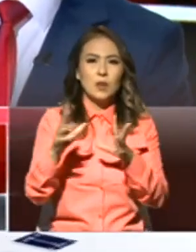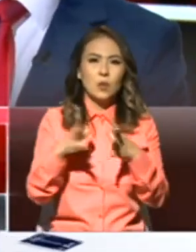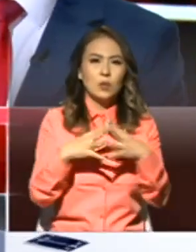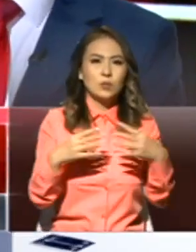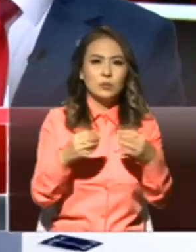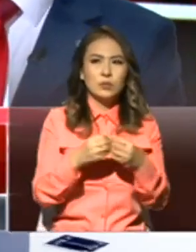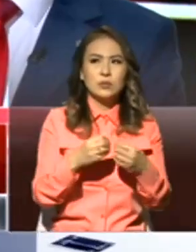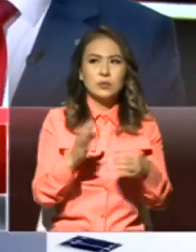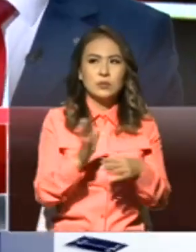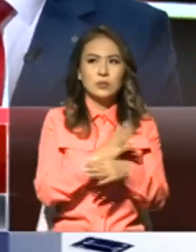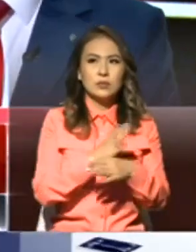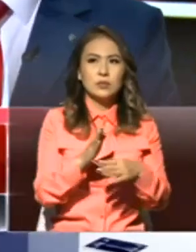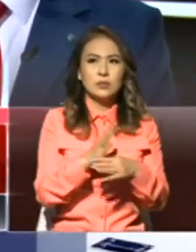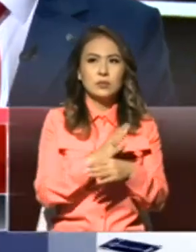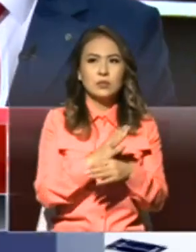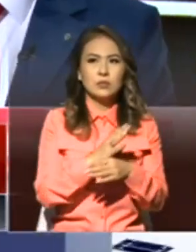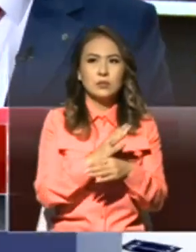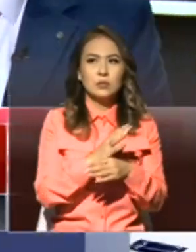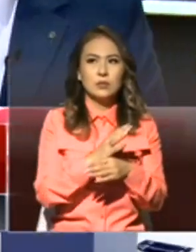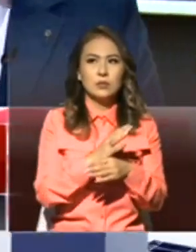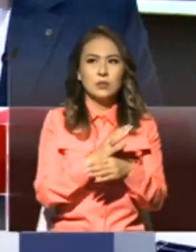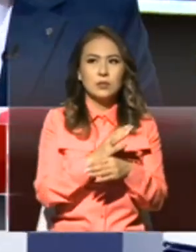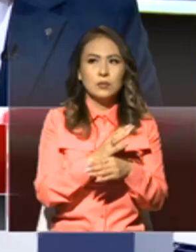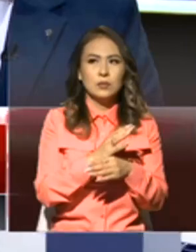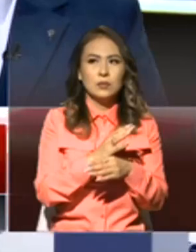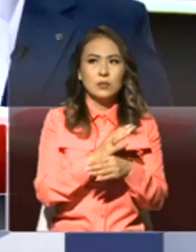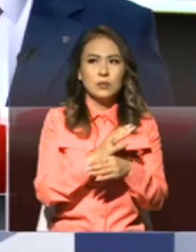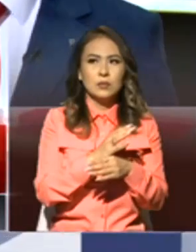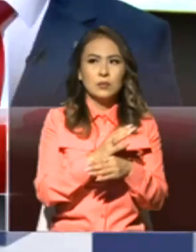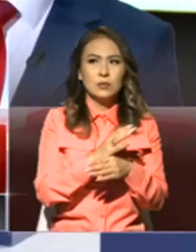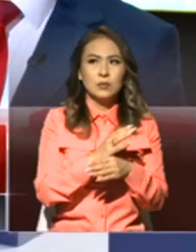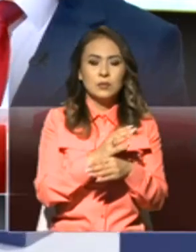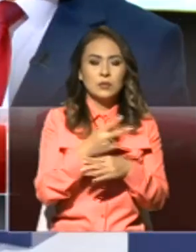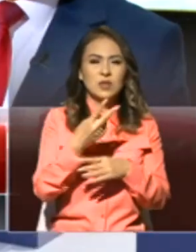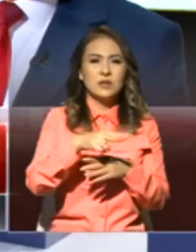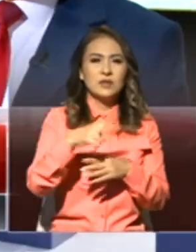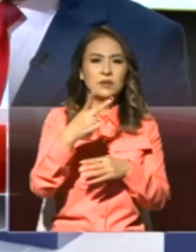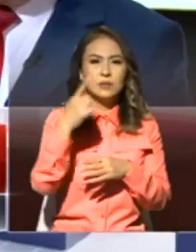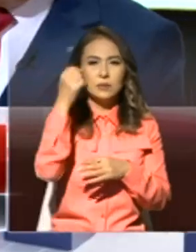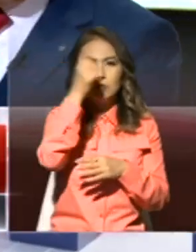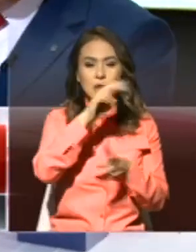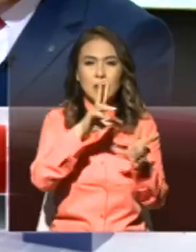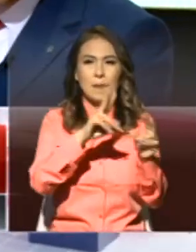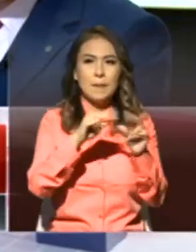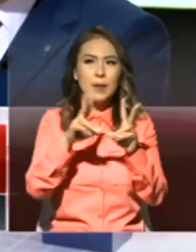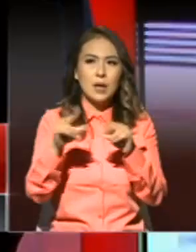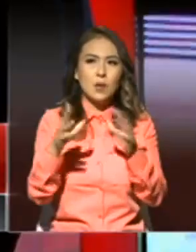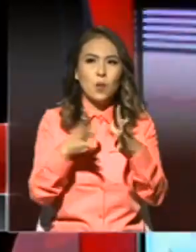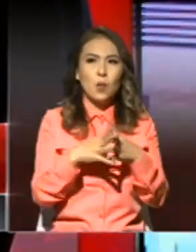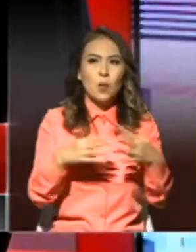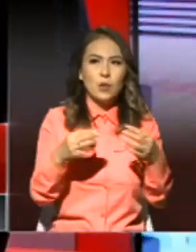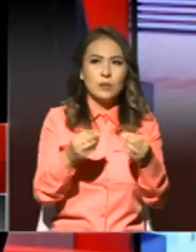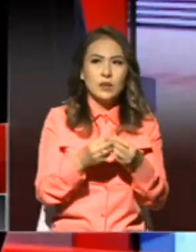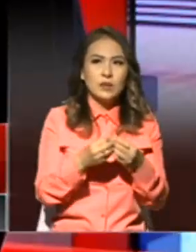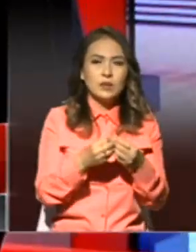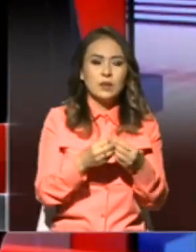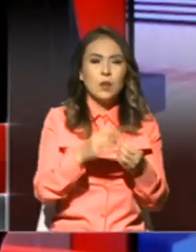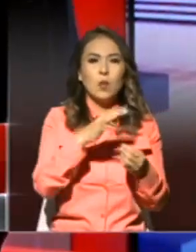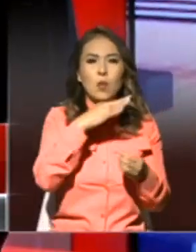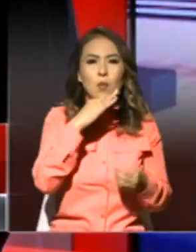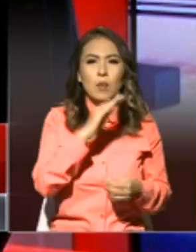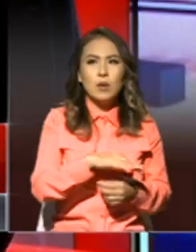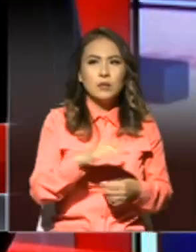бойынша екінші нарықтанда... Осы асықпай түсіндіріп беріңіз мені. Бұрын, 2021 жылға дейін бақытты отбасы бағдарламасы аясында көп балалы